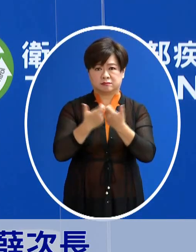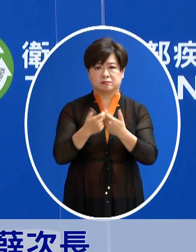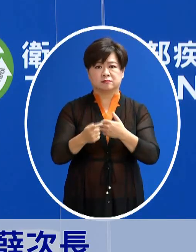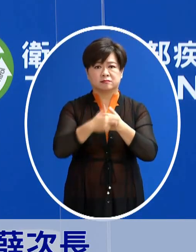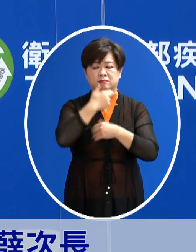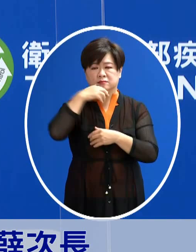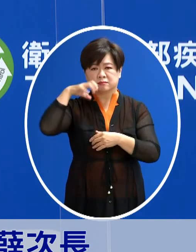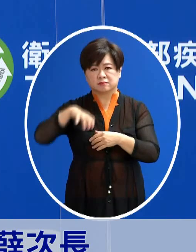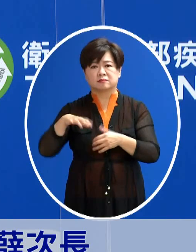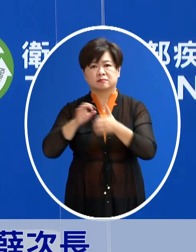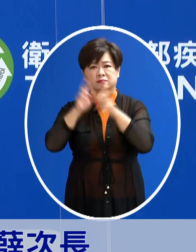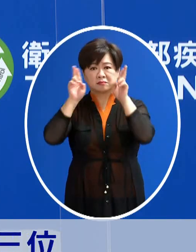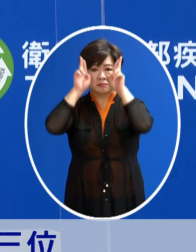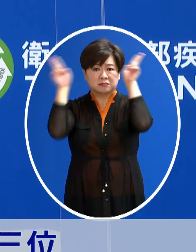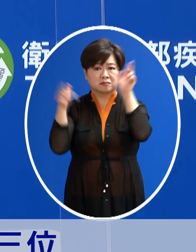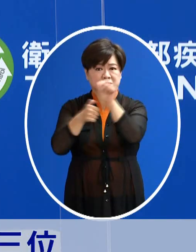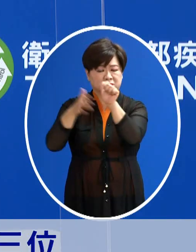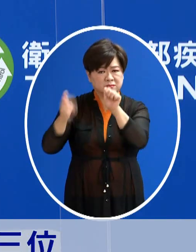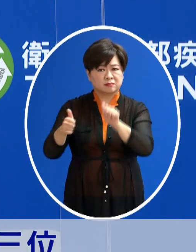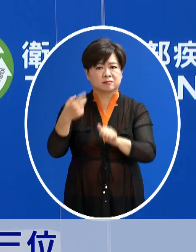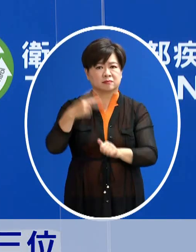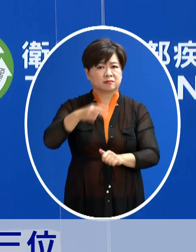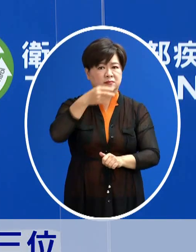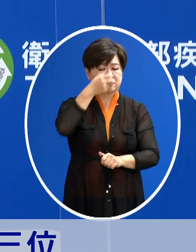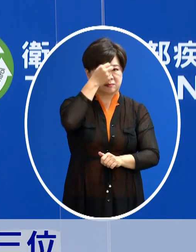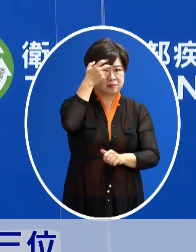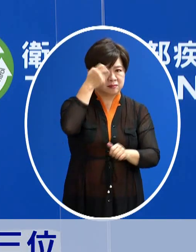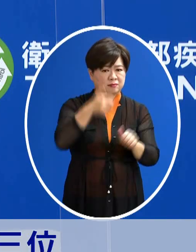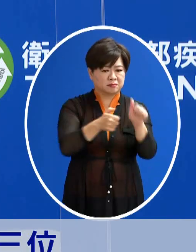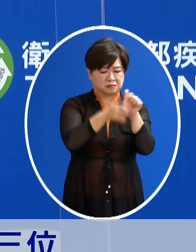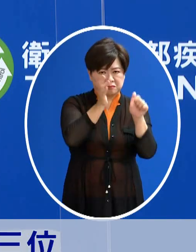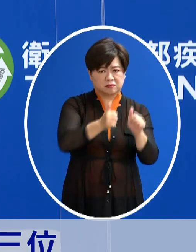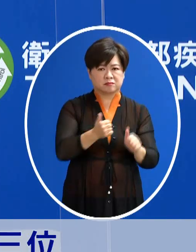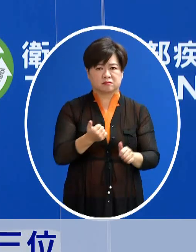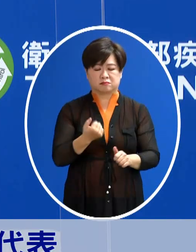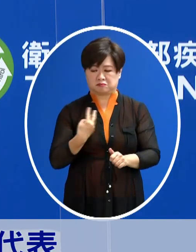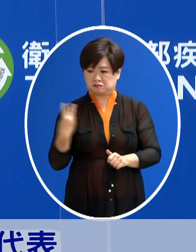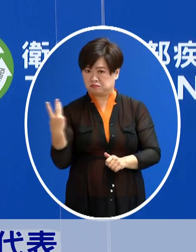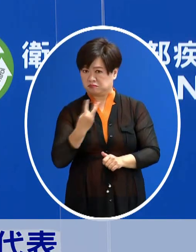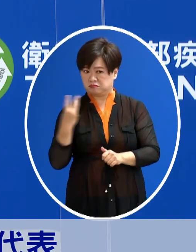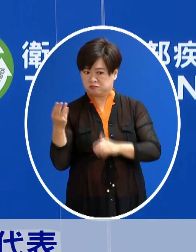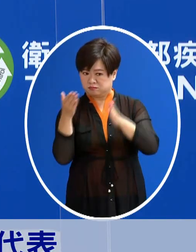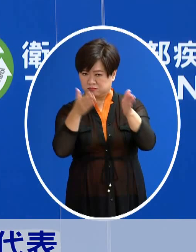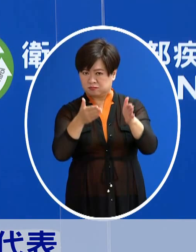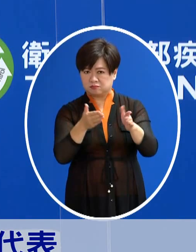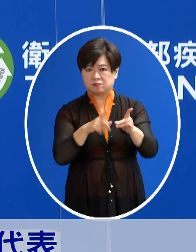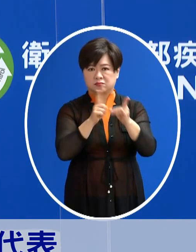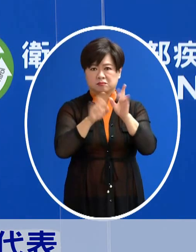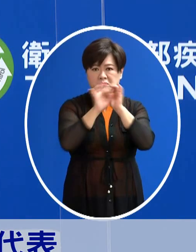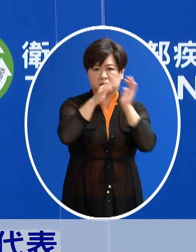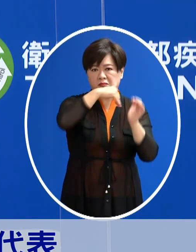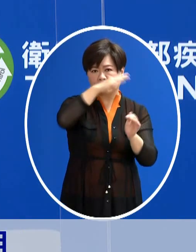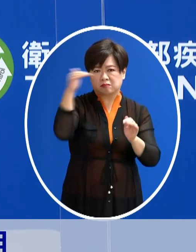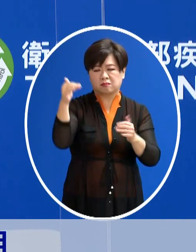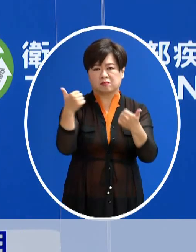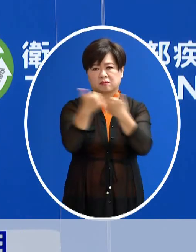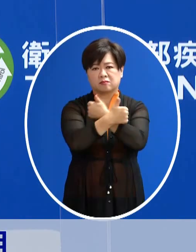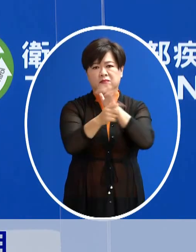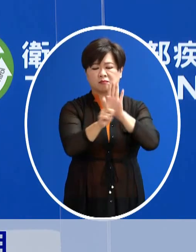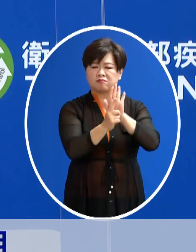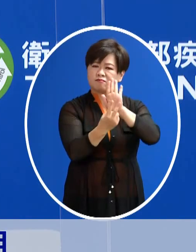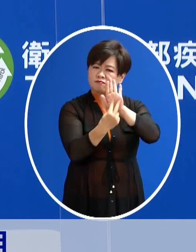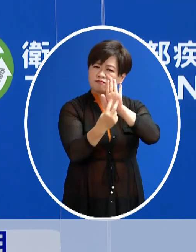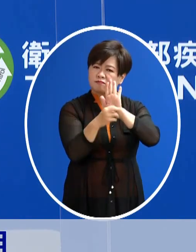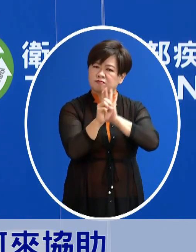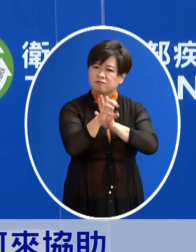我们两位就有还有庄恩祥副署长，我们三位就一起跟佛光山的代表。有做过一些说明，